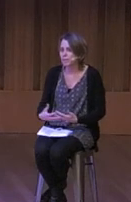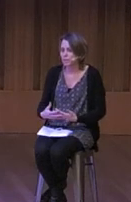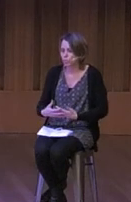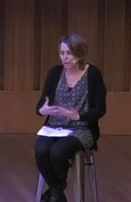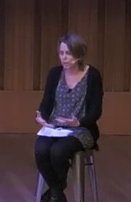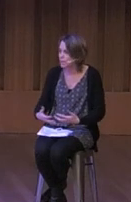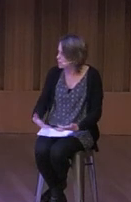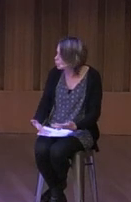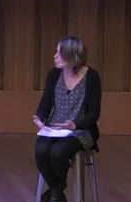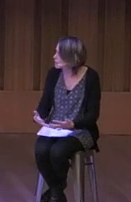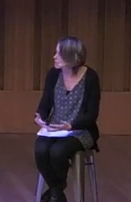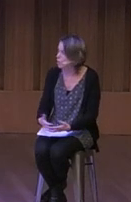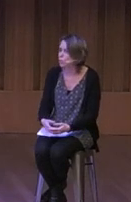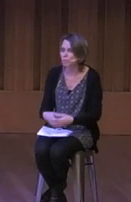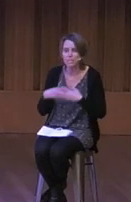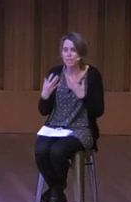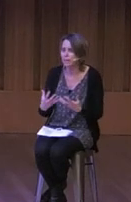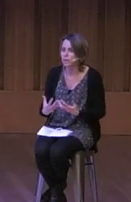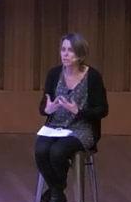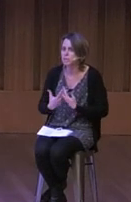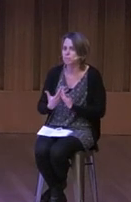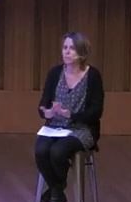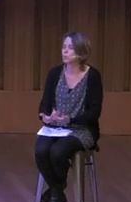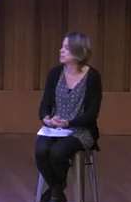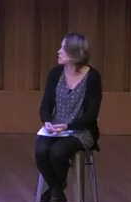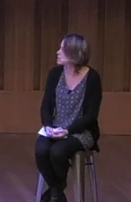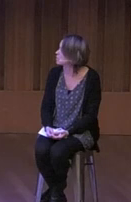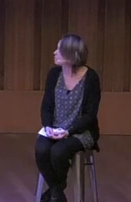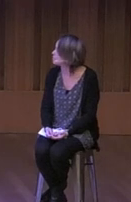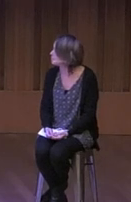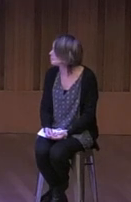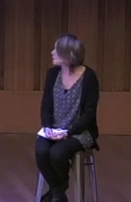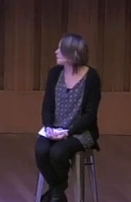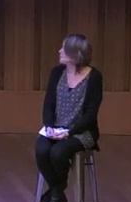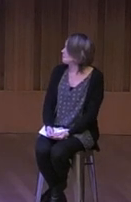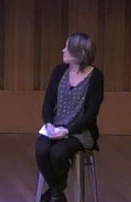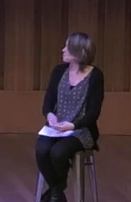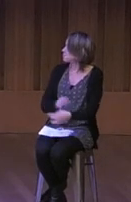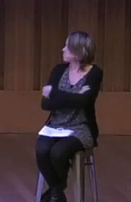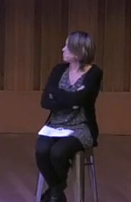segurament trobarà maneres d'incorporar-se segur, no? Perquè el cicle de l'aigua és importantíssim. No?